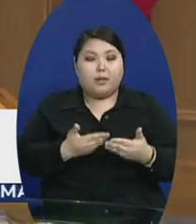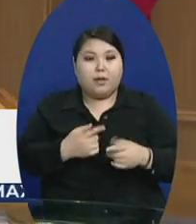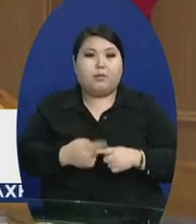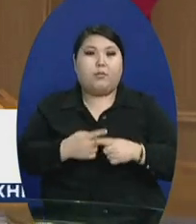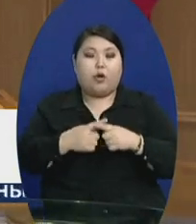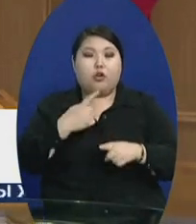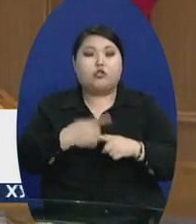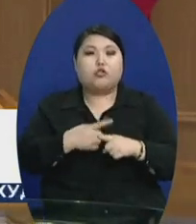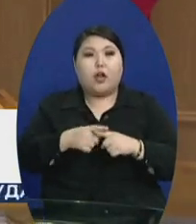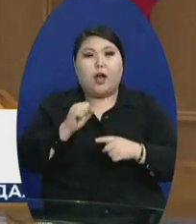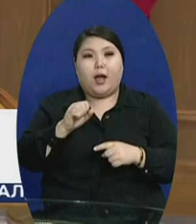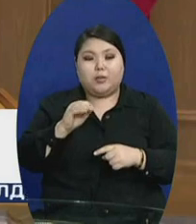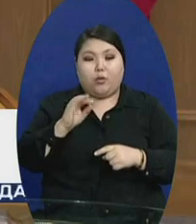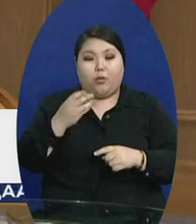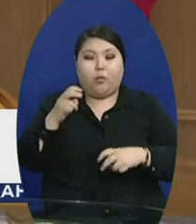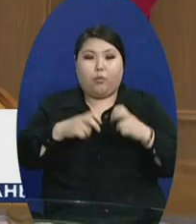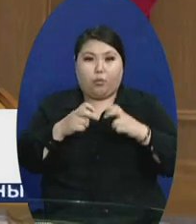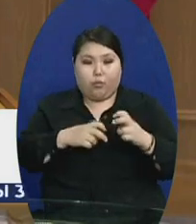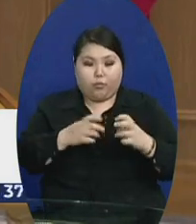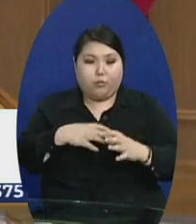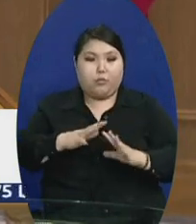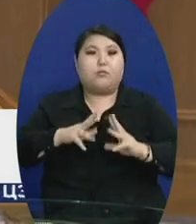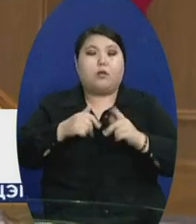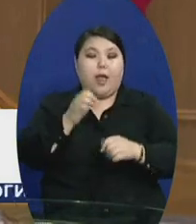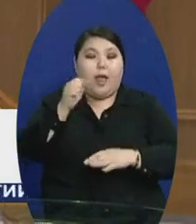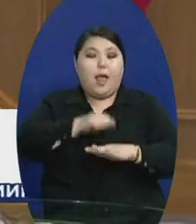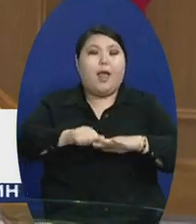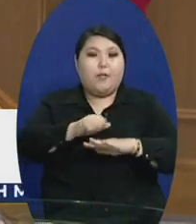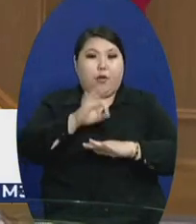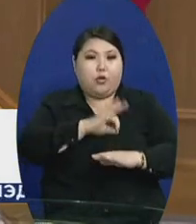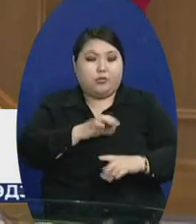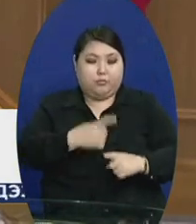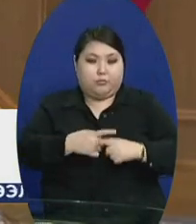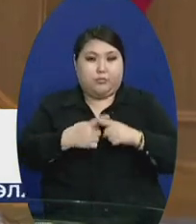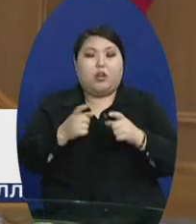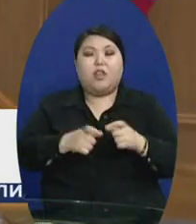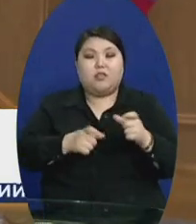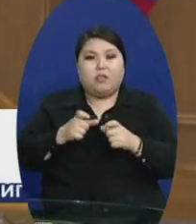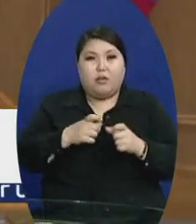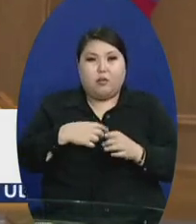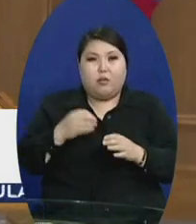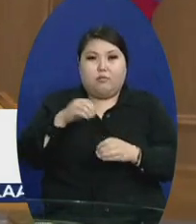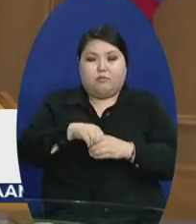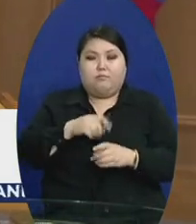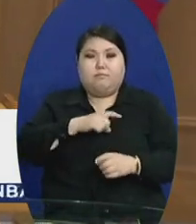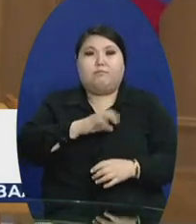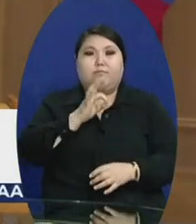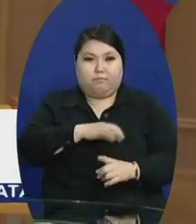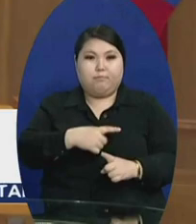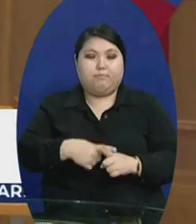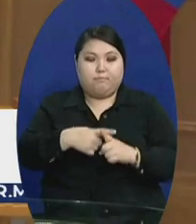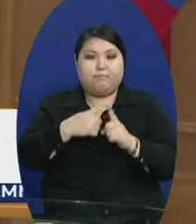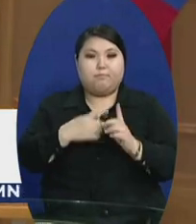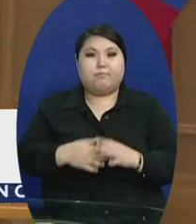үйлдвэрлэл боловсруулалтыг дэмжиж, аймагуудын орлогыг нэмэгдүүлснээр эдийн засгийг төрөлжүүлэхэд хувь нэмэр оруулна.